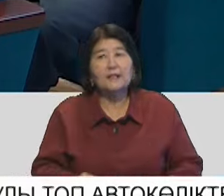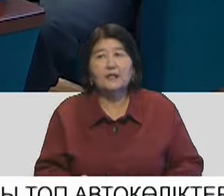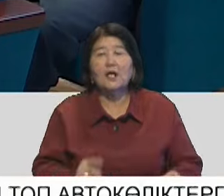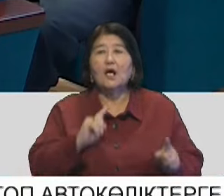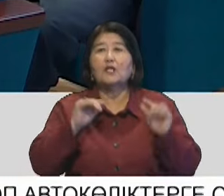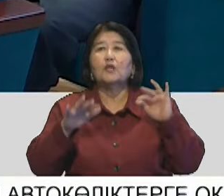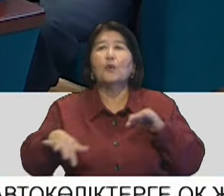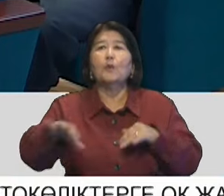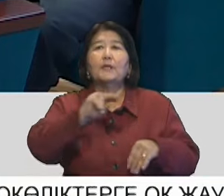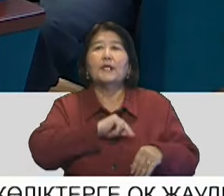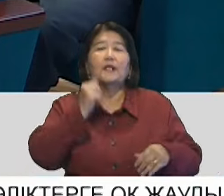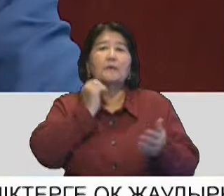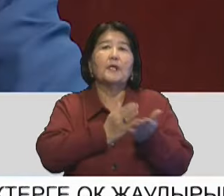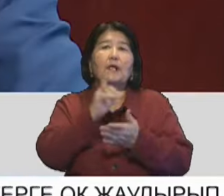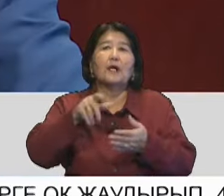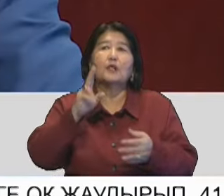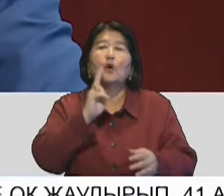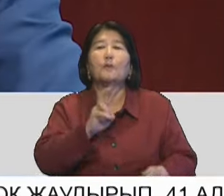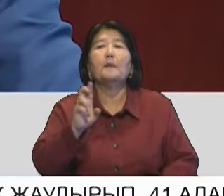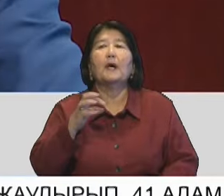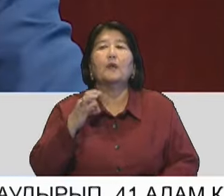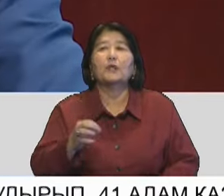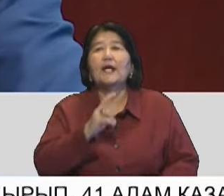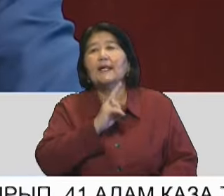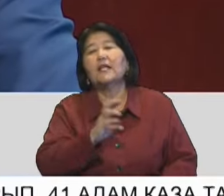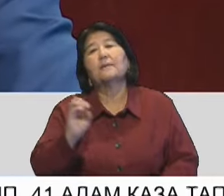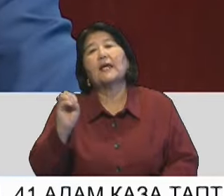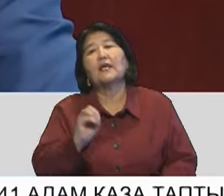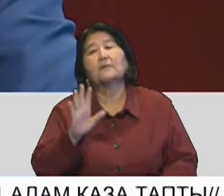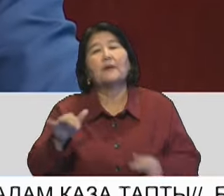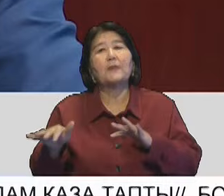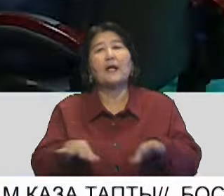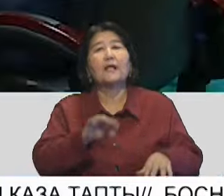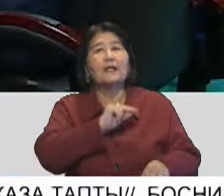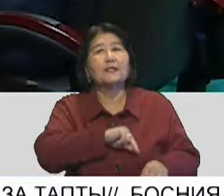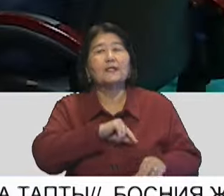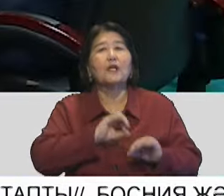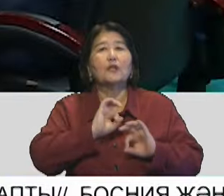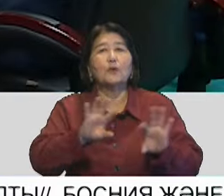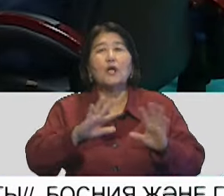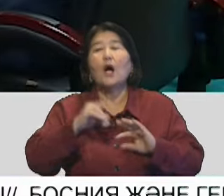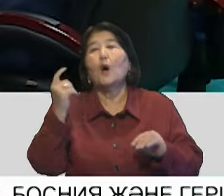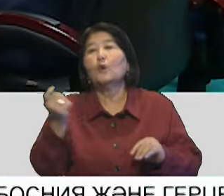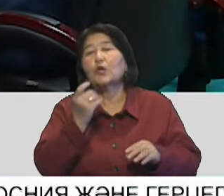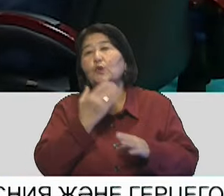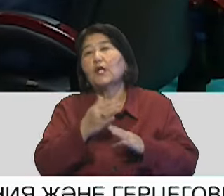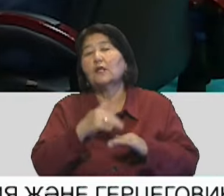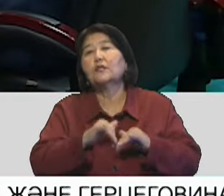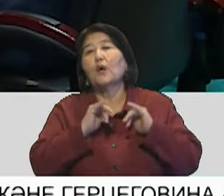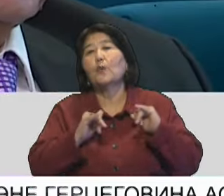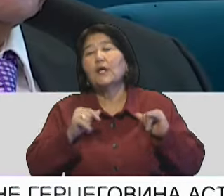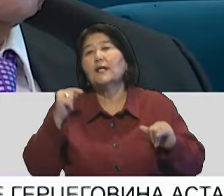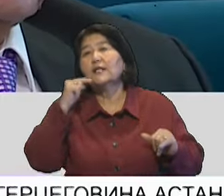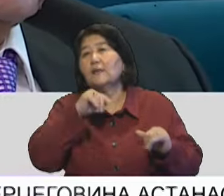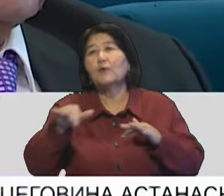Жиында өңірдің еңбек ардагерлері Құрманбек Бәкірұлы мен Керімхан Егізбаевтың атқарған ісіне тоқталып, ауыл шаруашылығы саласын өрістетудің